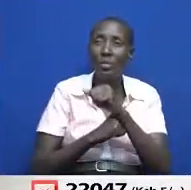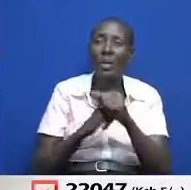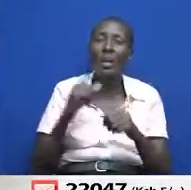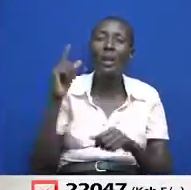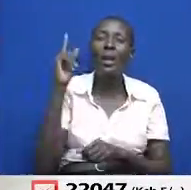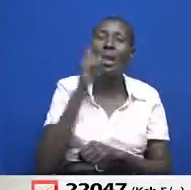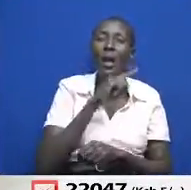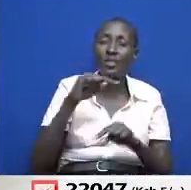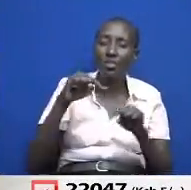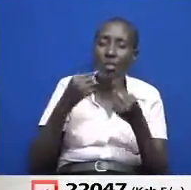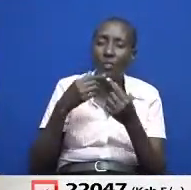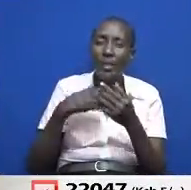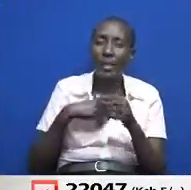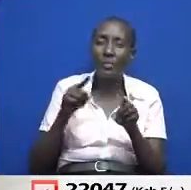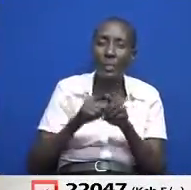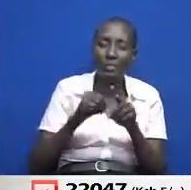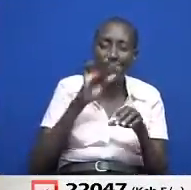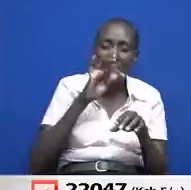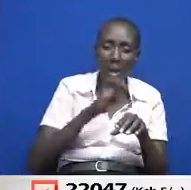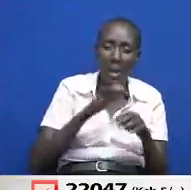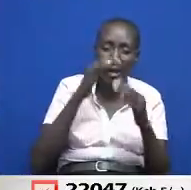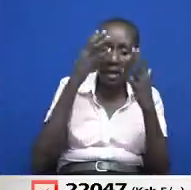hata kujeruhiana vibaya.